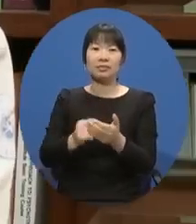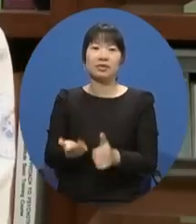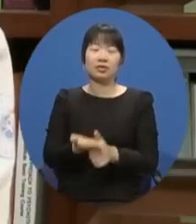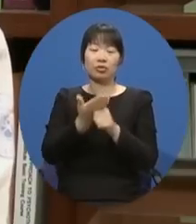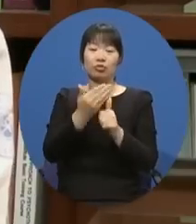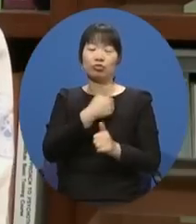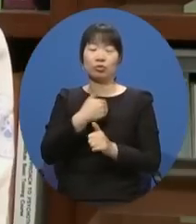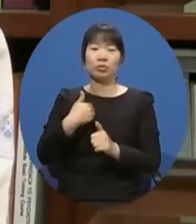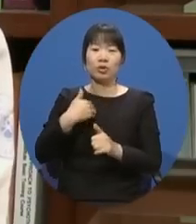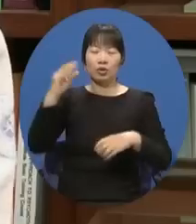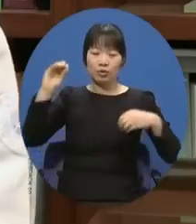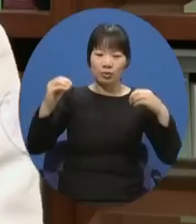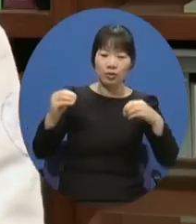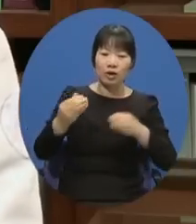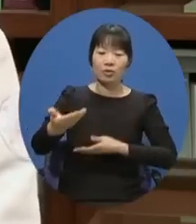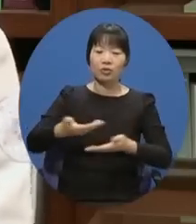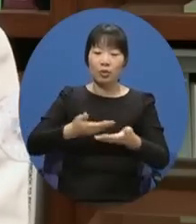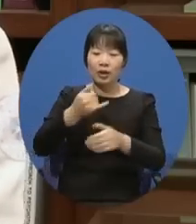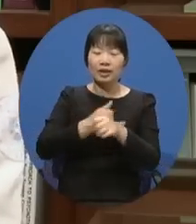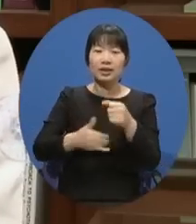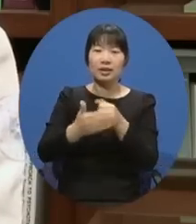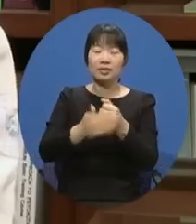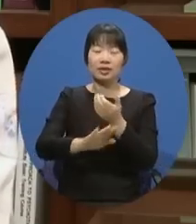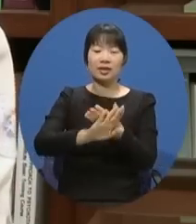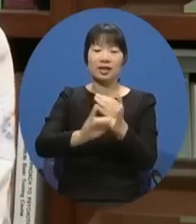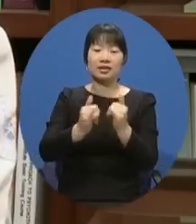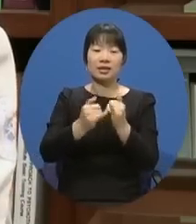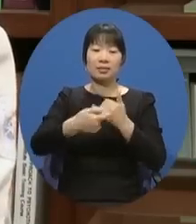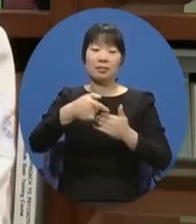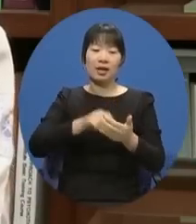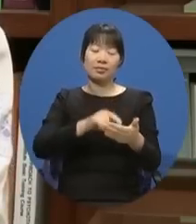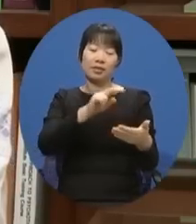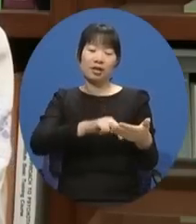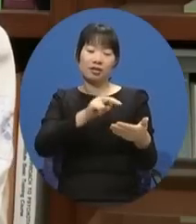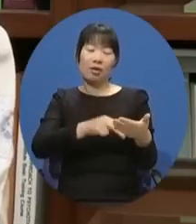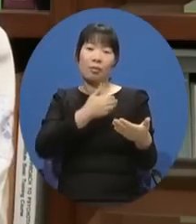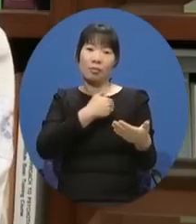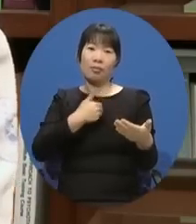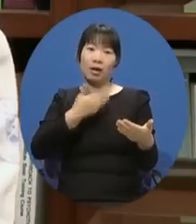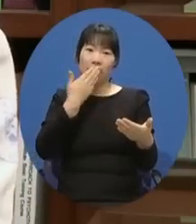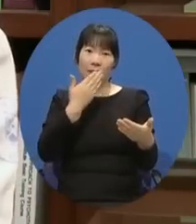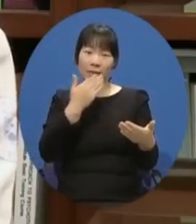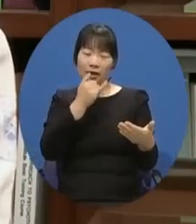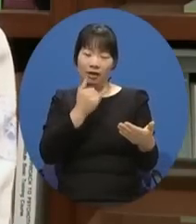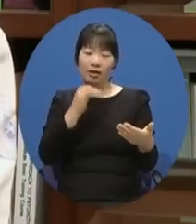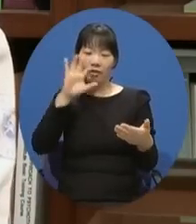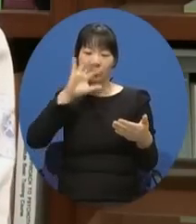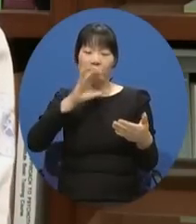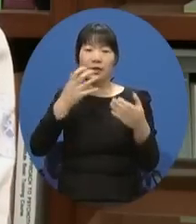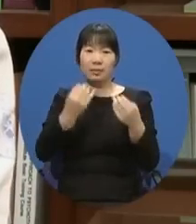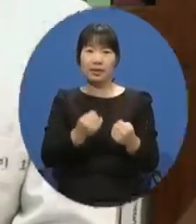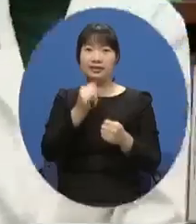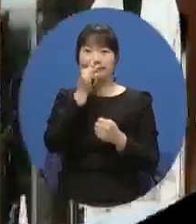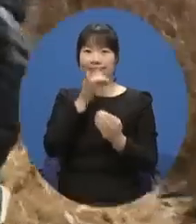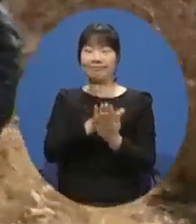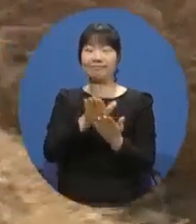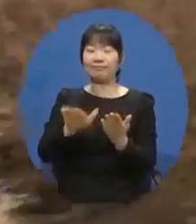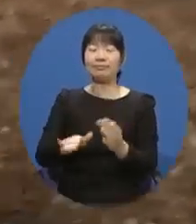있죠. 동물하고 교감하면서 상대의 마음을 읽을 수 있다든가 이런 연습도 많이